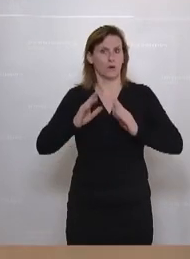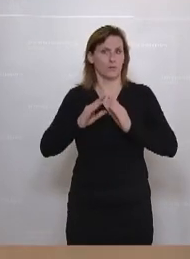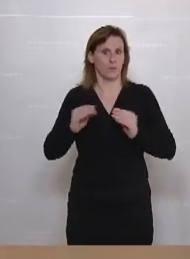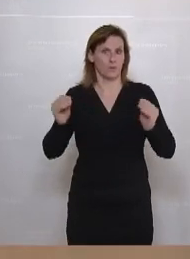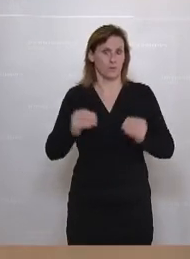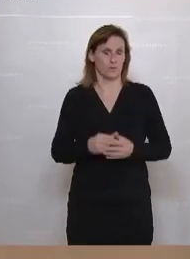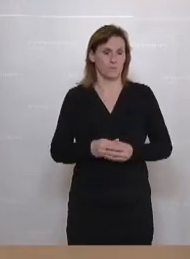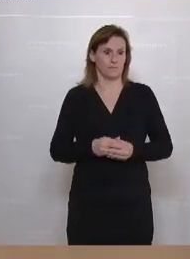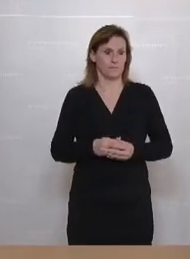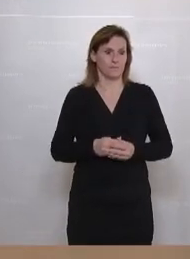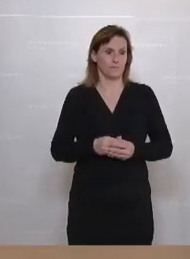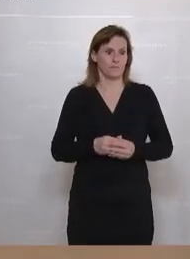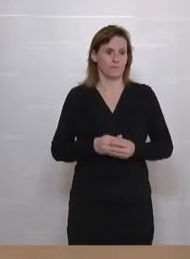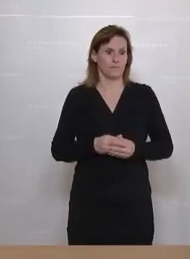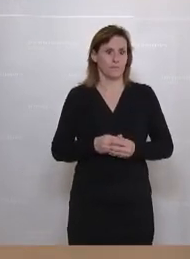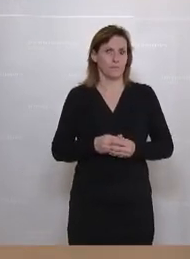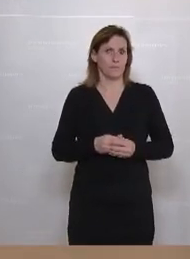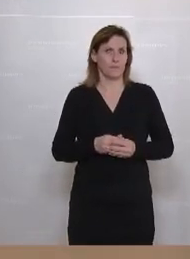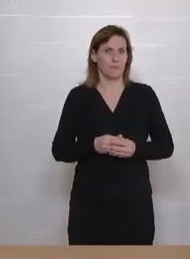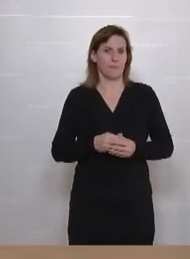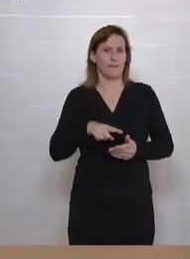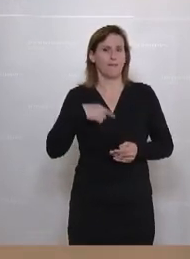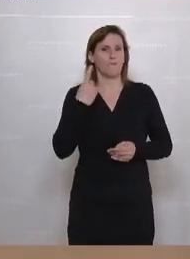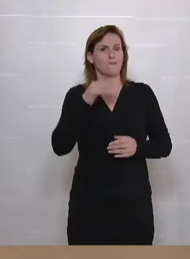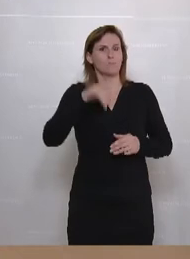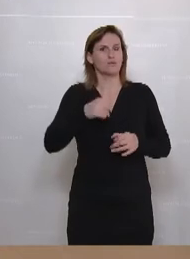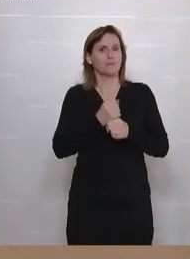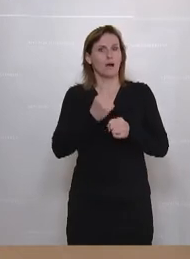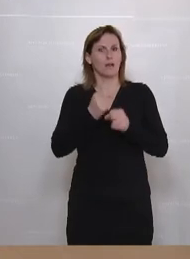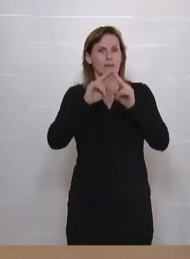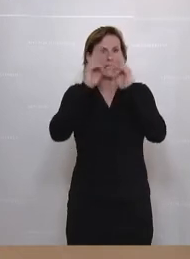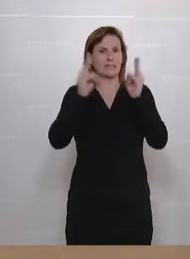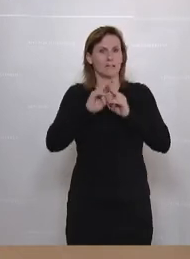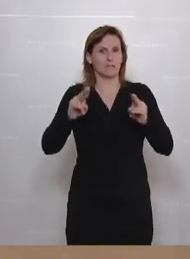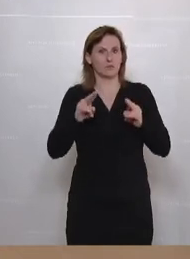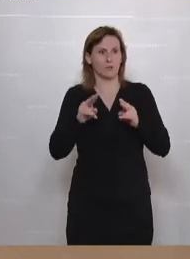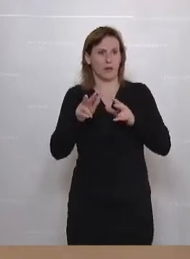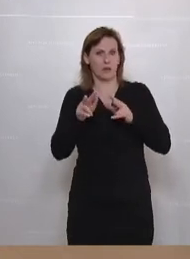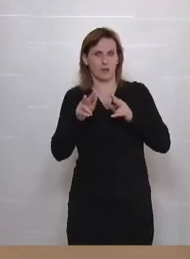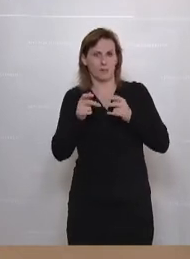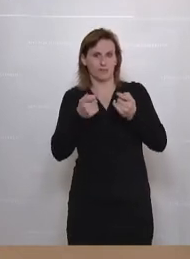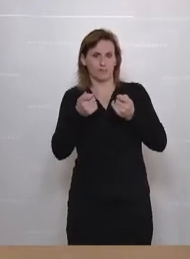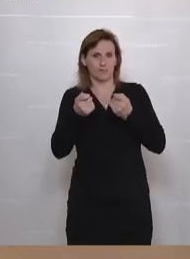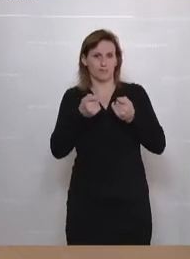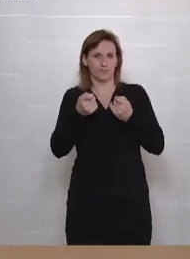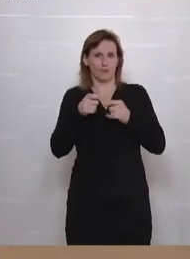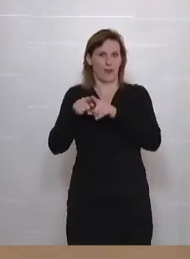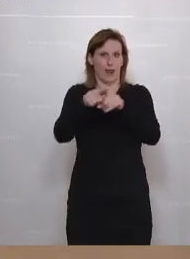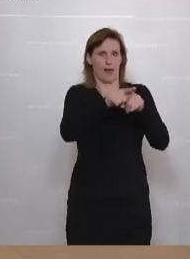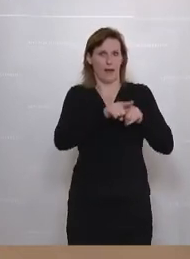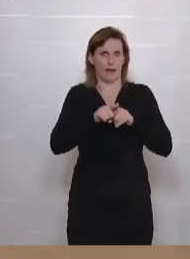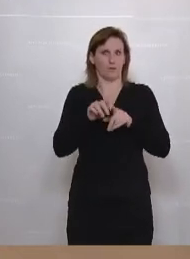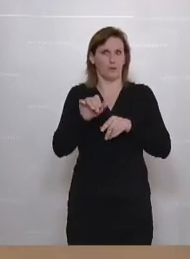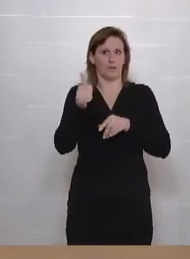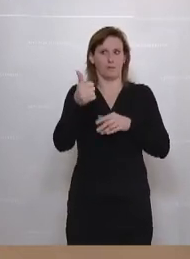Sehr geehrter Abgeordneter, ich glaube, was wir wesentlich machen müssen, ist hier international koordiniert vorzugehen. Und das betrifft natürlich in erster Linie mal für uns die Europäische